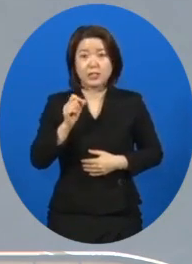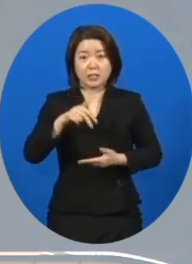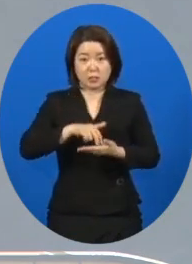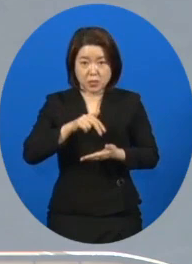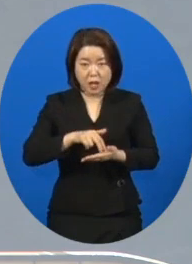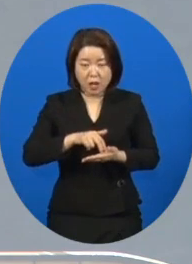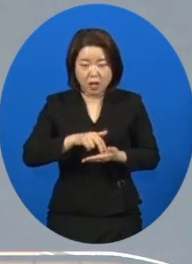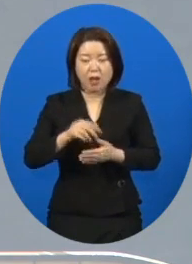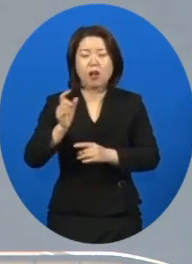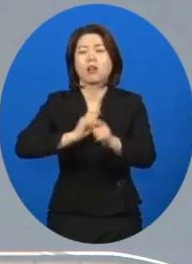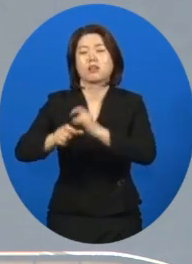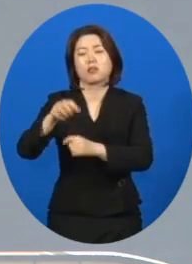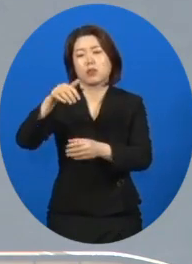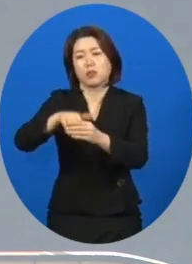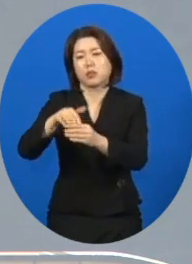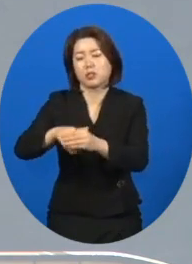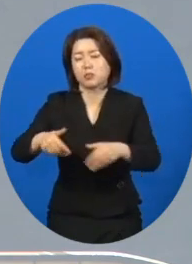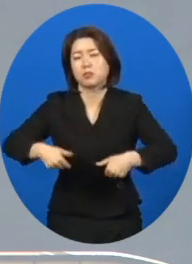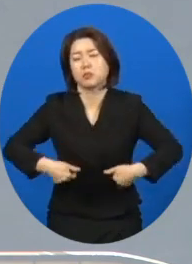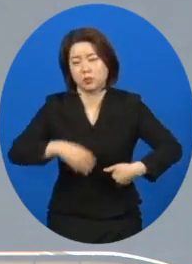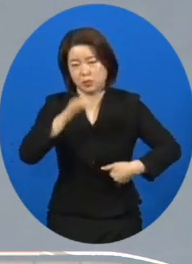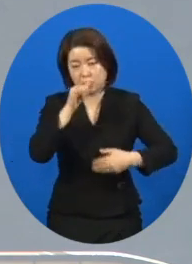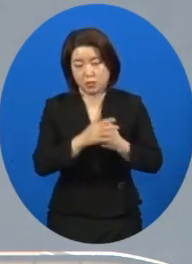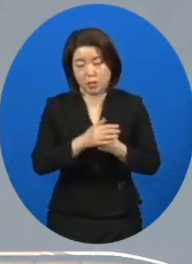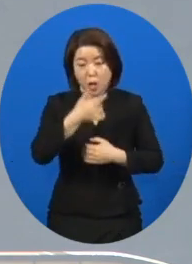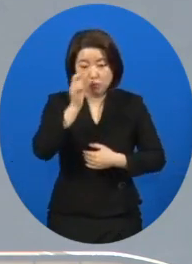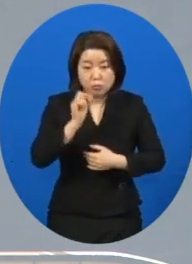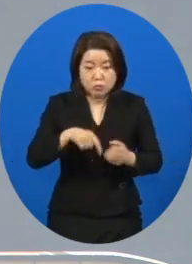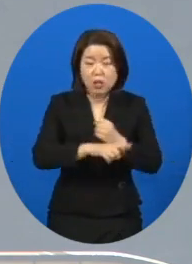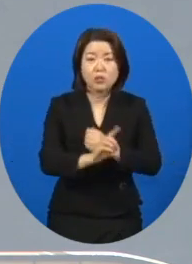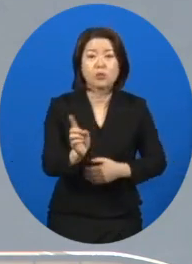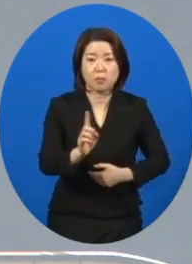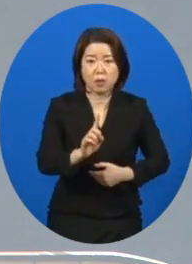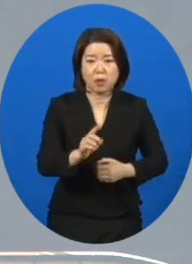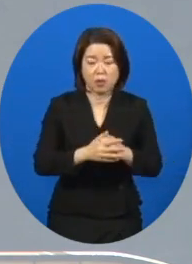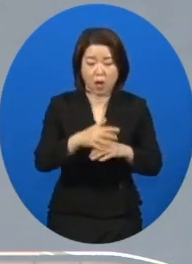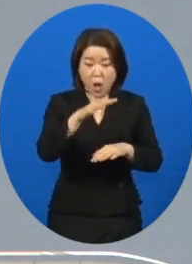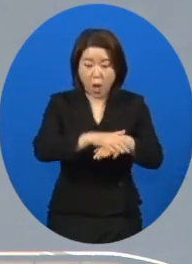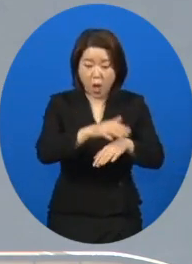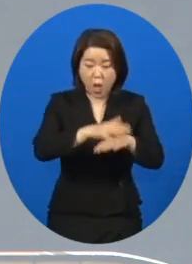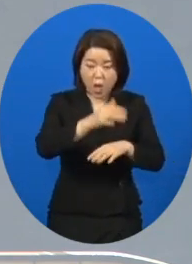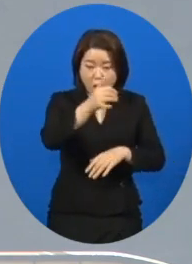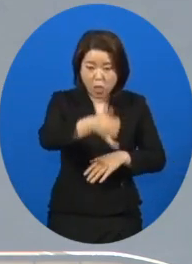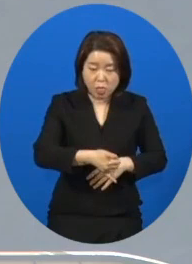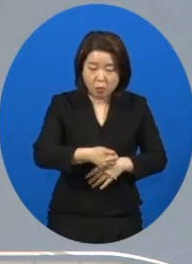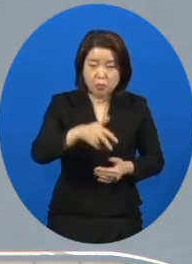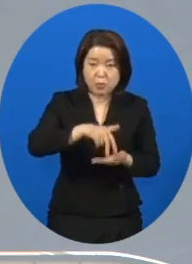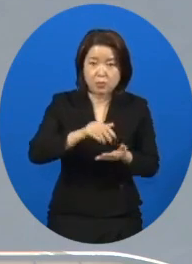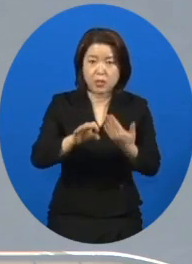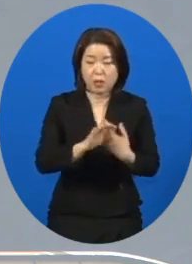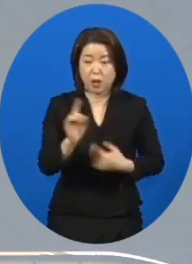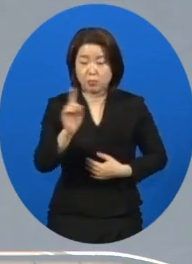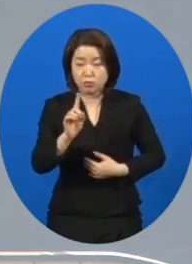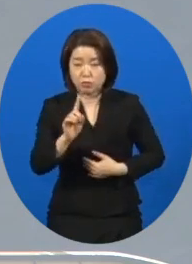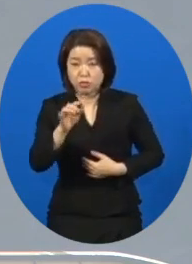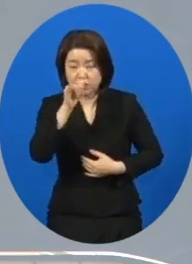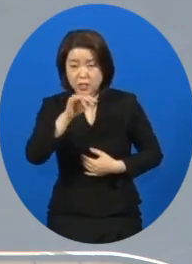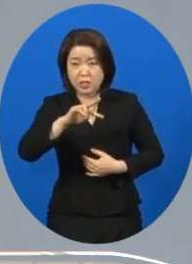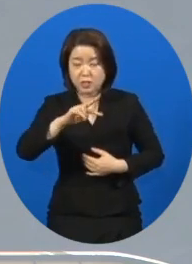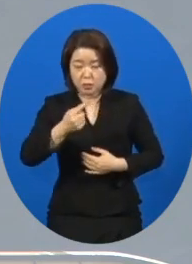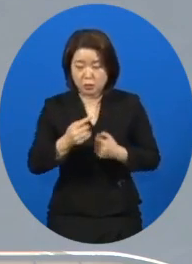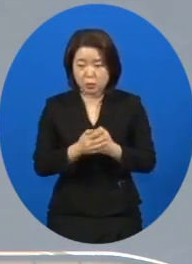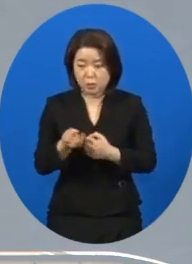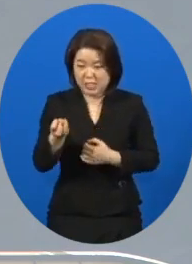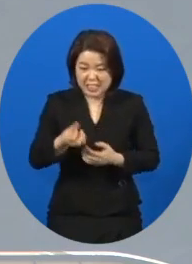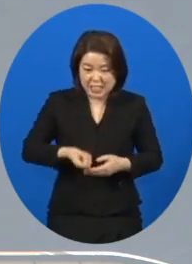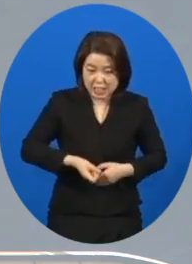모자라는 이유가 뭐죠? 농부 같으면 무슨 일이 있어도 씨를 심고 거두려고